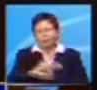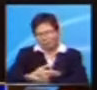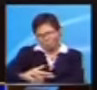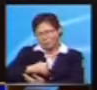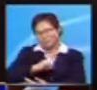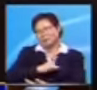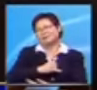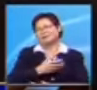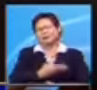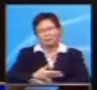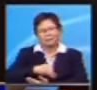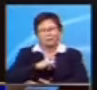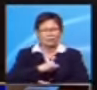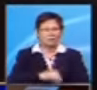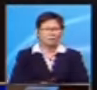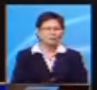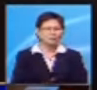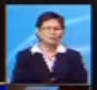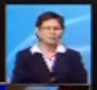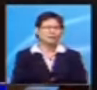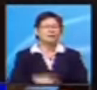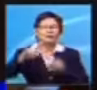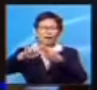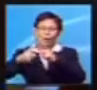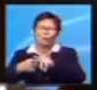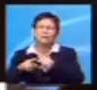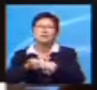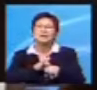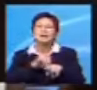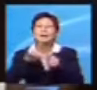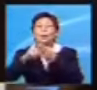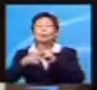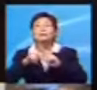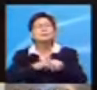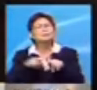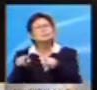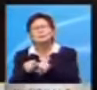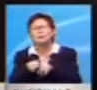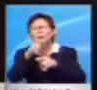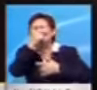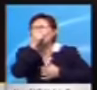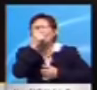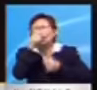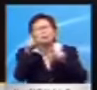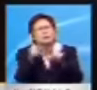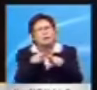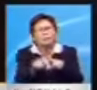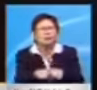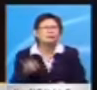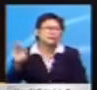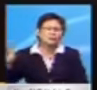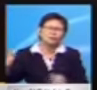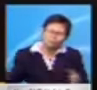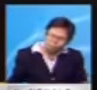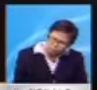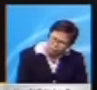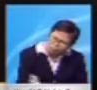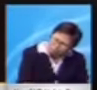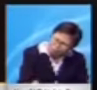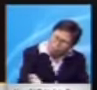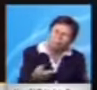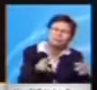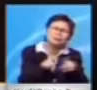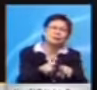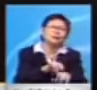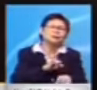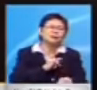baru-baru ni dan kebetulan kawan saya pun sama macam saya dia pun ada minat yang sama dan dia pun juga mendorong sayalah sebab